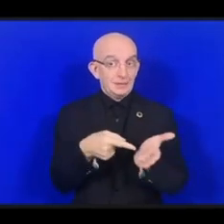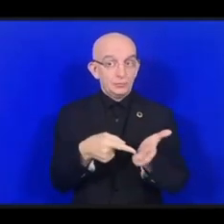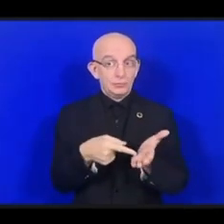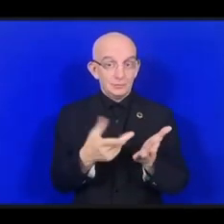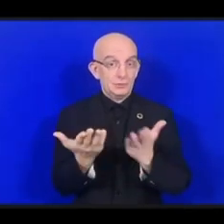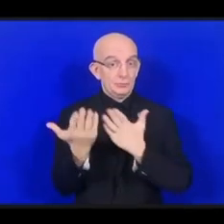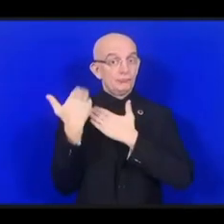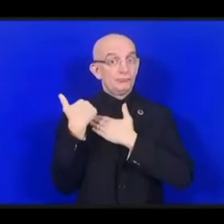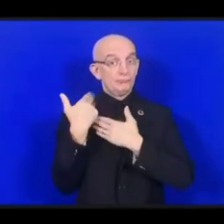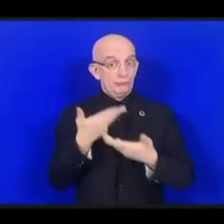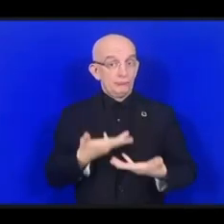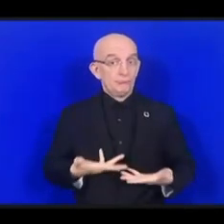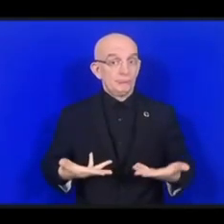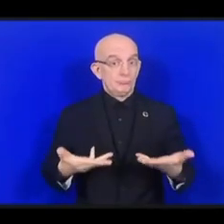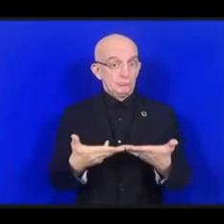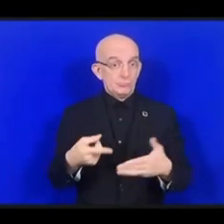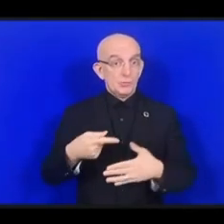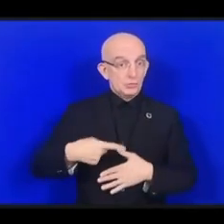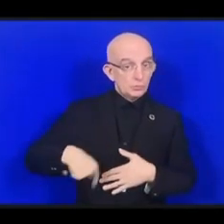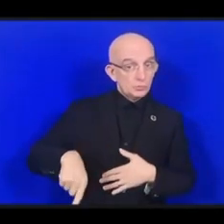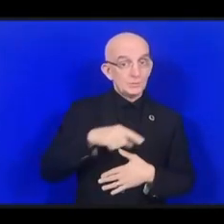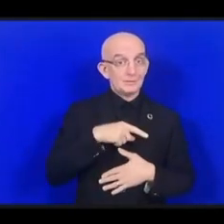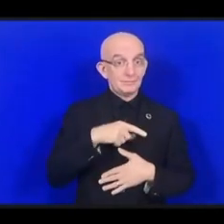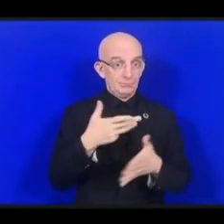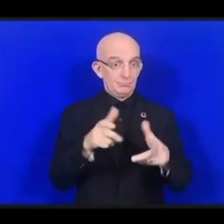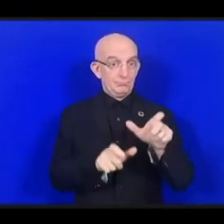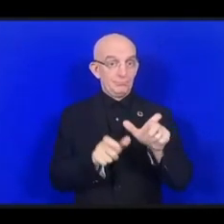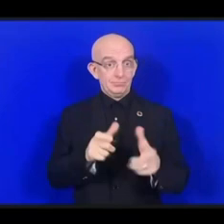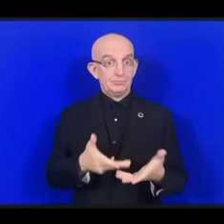为了赋能所有的人，我们的